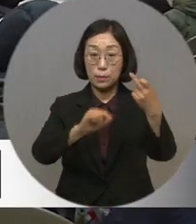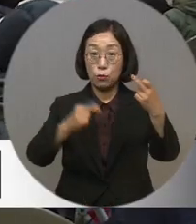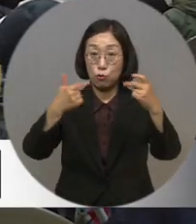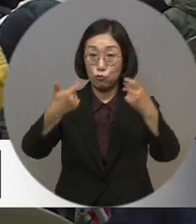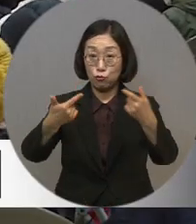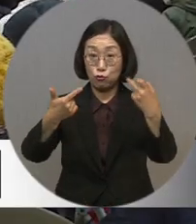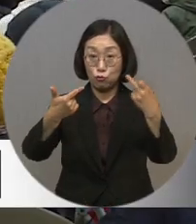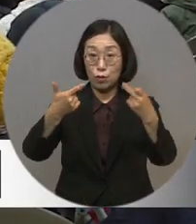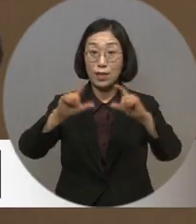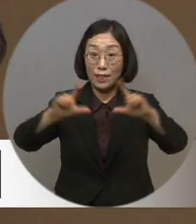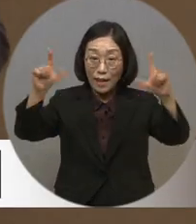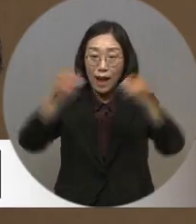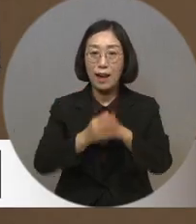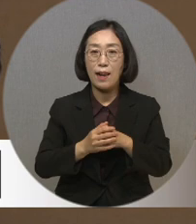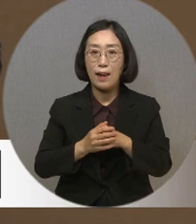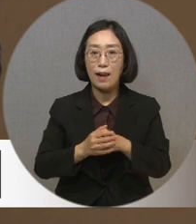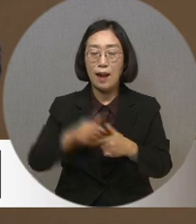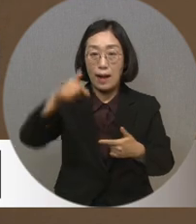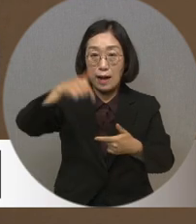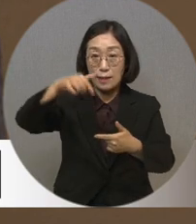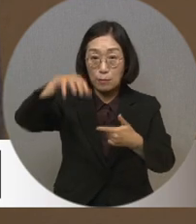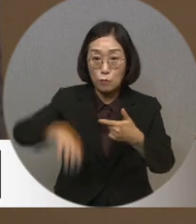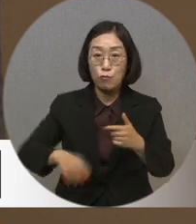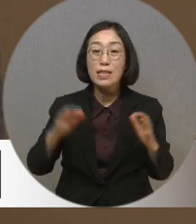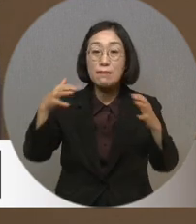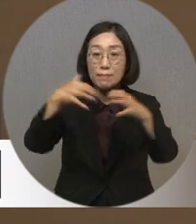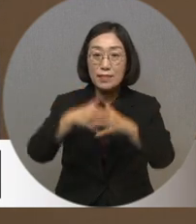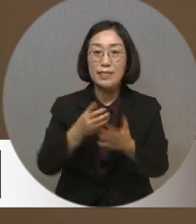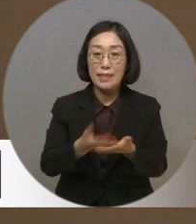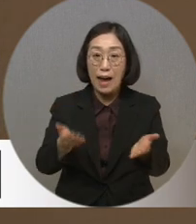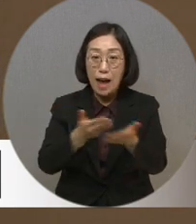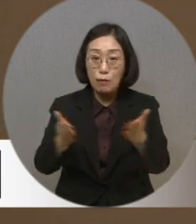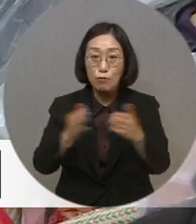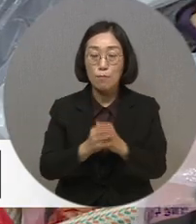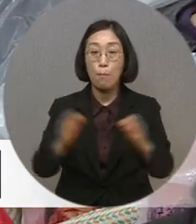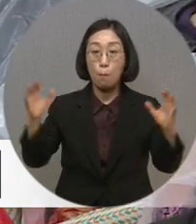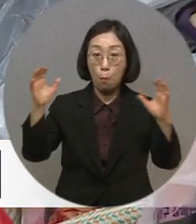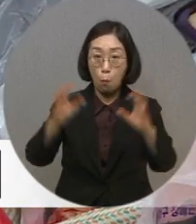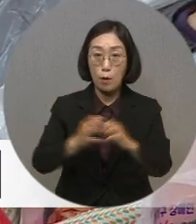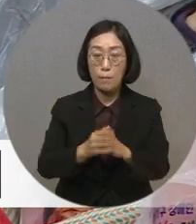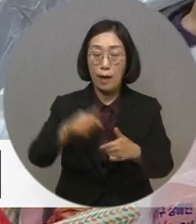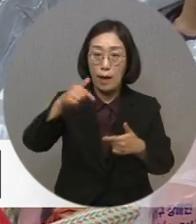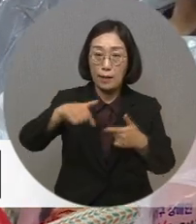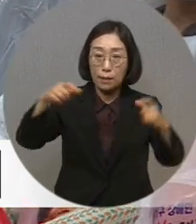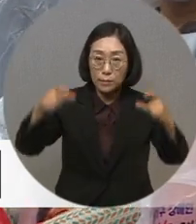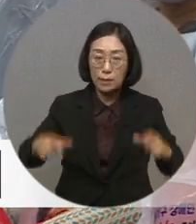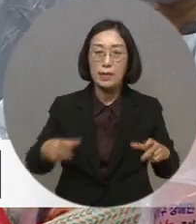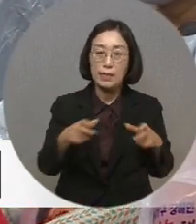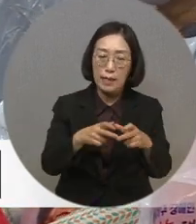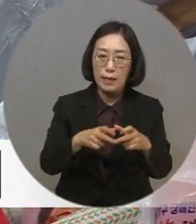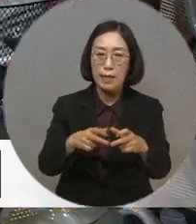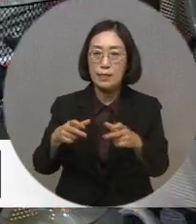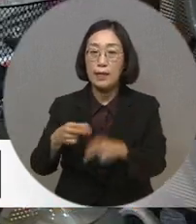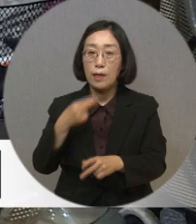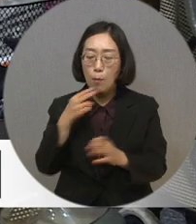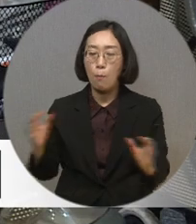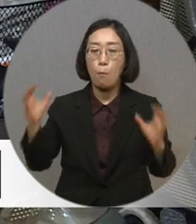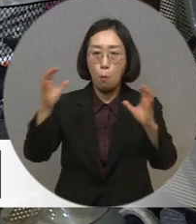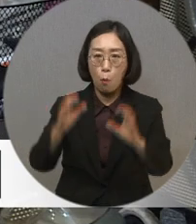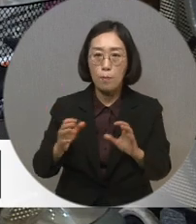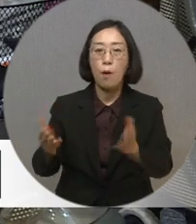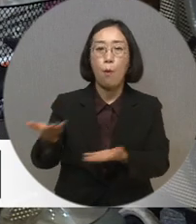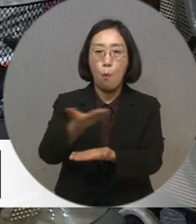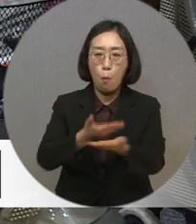개최된 2023년 강남구 장애인 김장 나눔 대축제는 강남구의 장애인과 비장애인의 화합과 나눔을